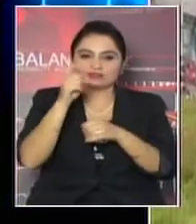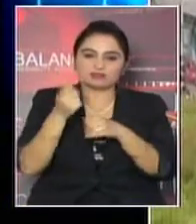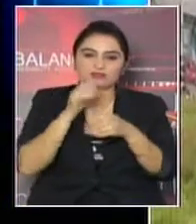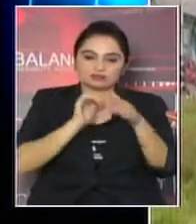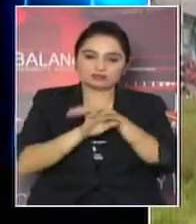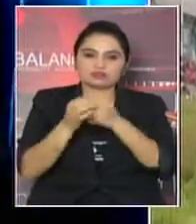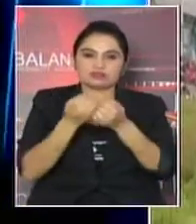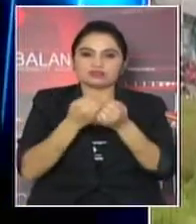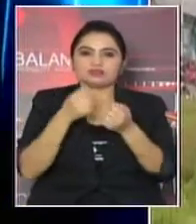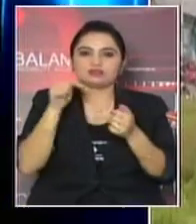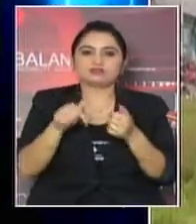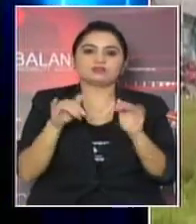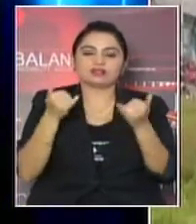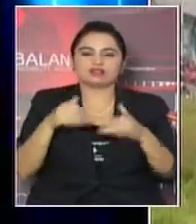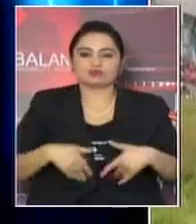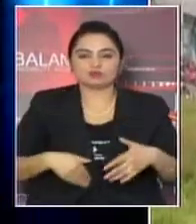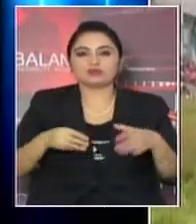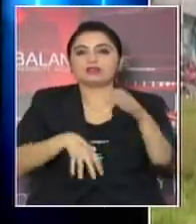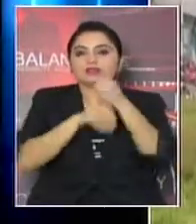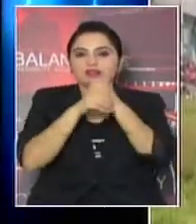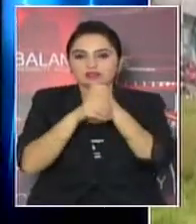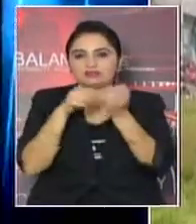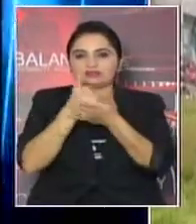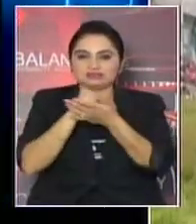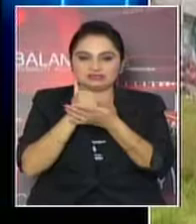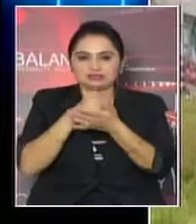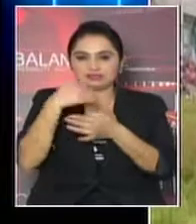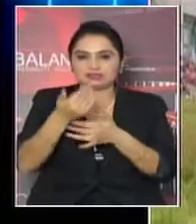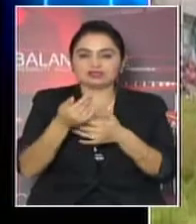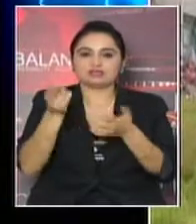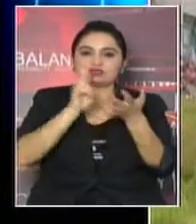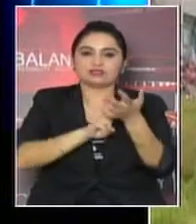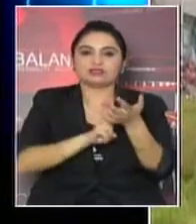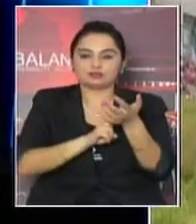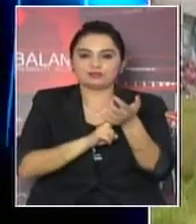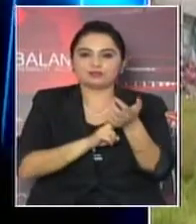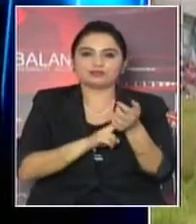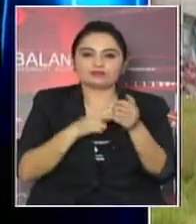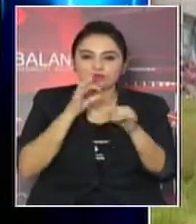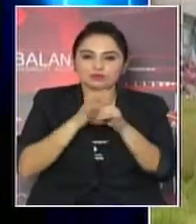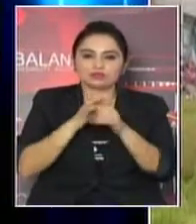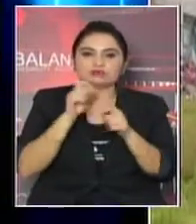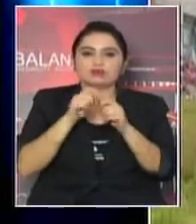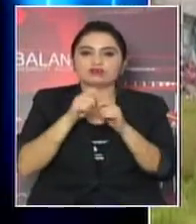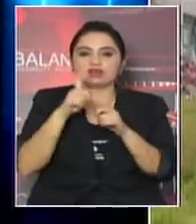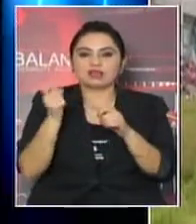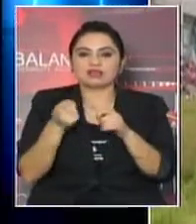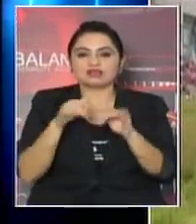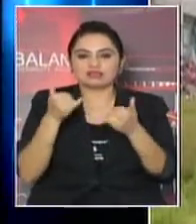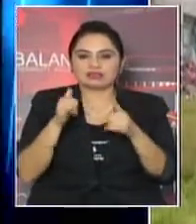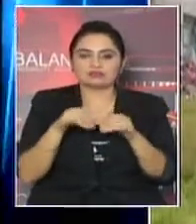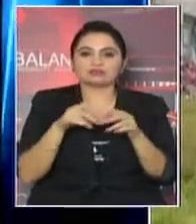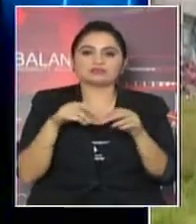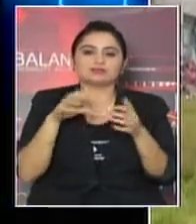आयोजना गरिएको 9 दिने खेलकुद महोत्सव अन्तर्गतको जिरी च्याम्पियनसिपलाई अझ भावी दिनमा व्यवस्थित बनाउनको लागि खेलकुद